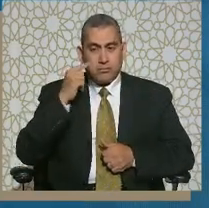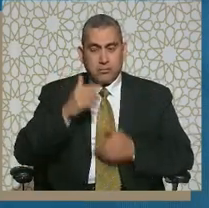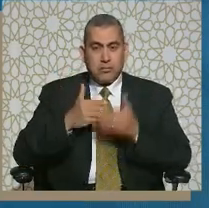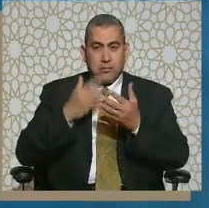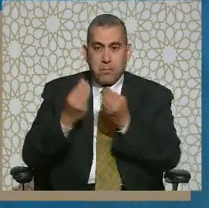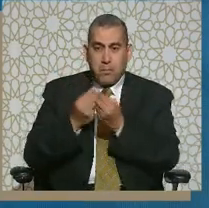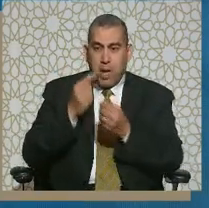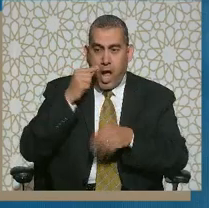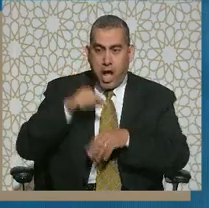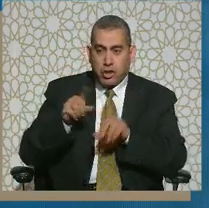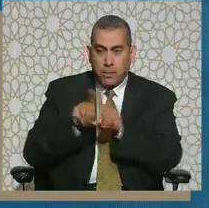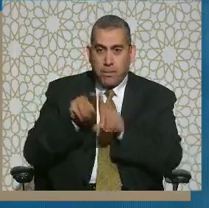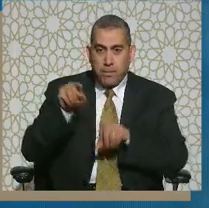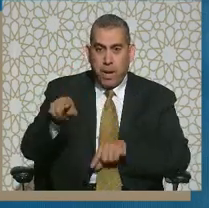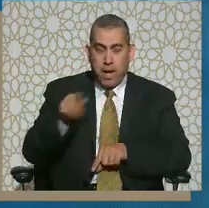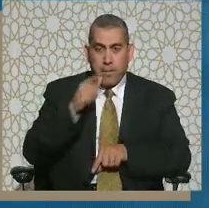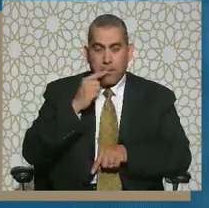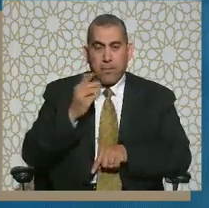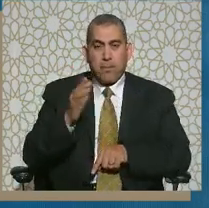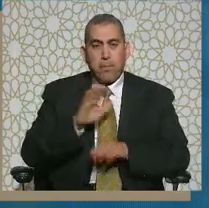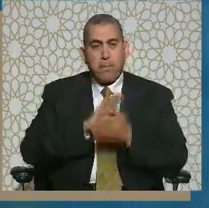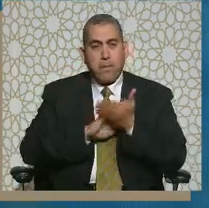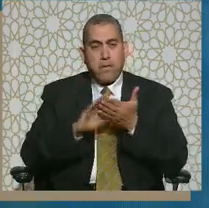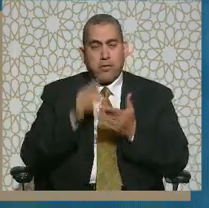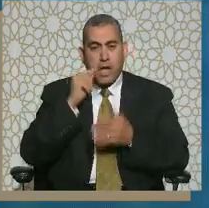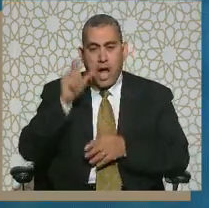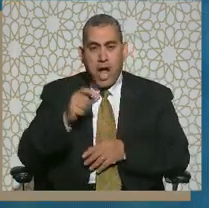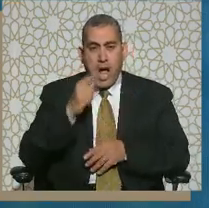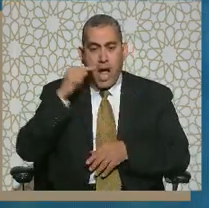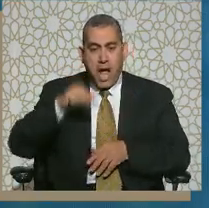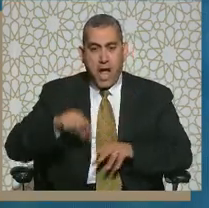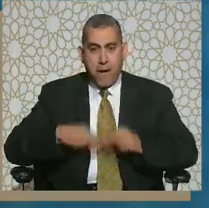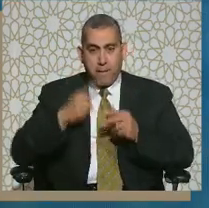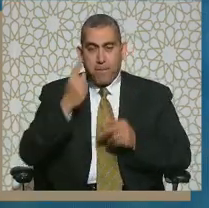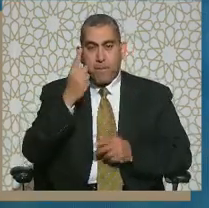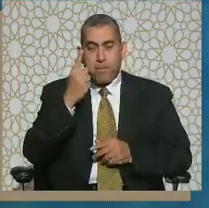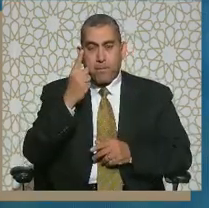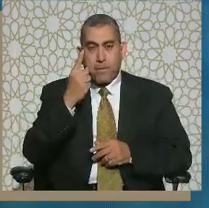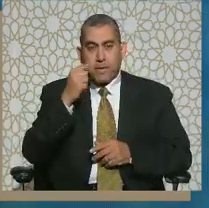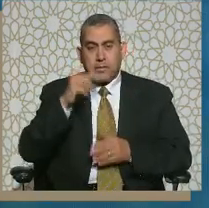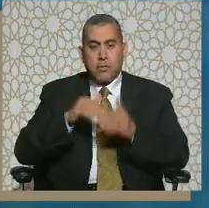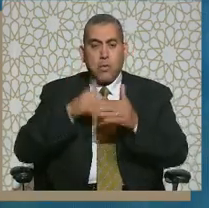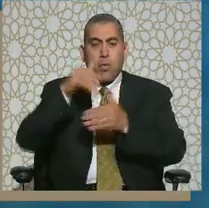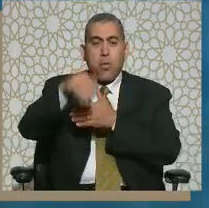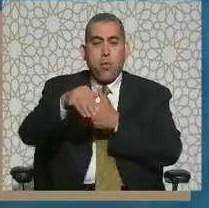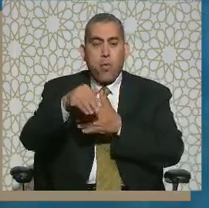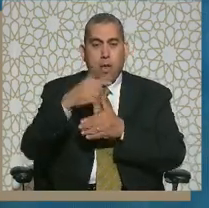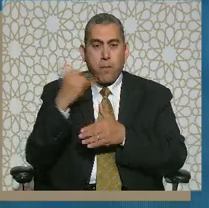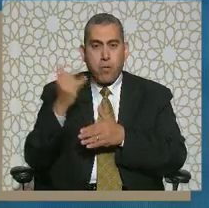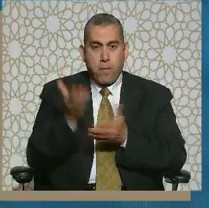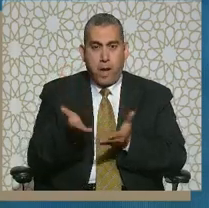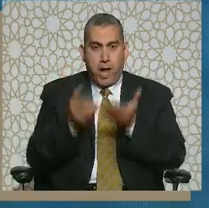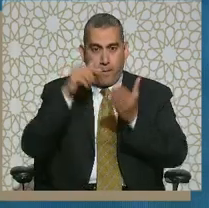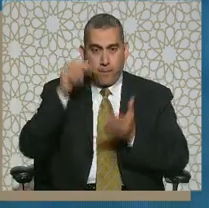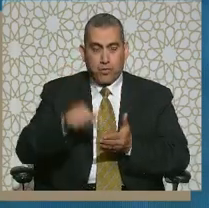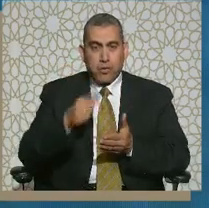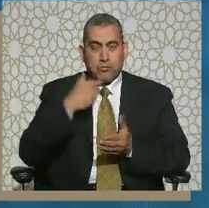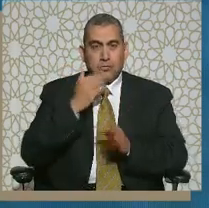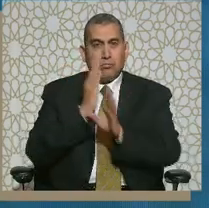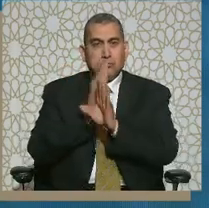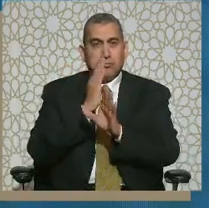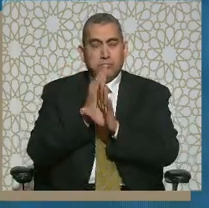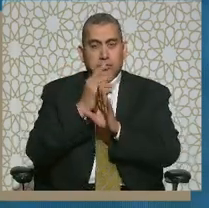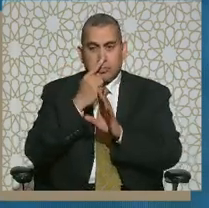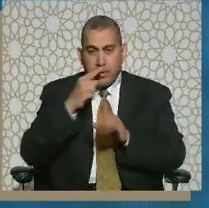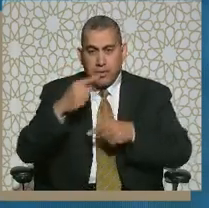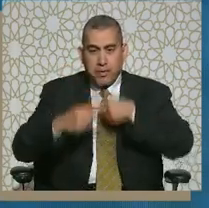معاهم فمافيش حد بيحيا في الحياه الا وخلف حياته قيمه القيمه ده سر من اسرار دوام